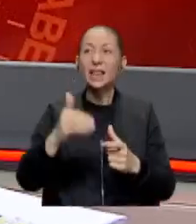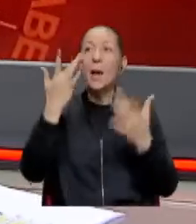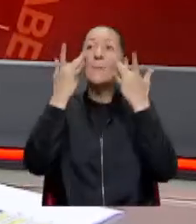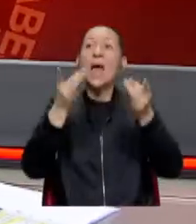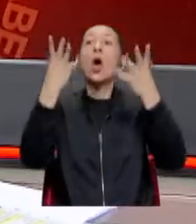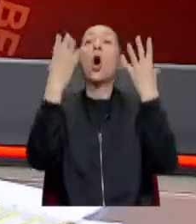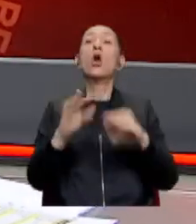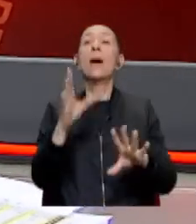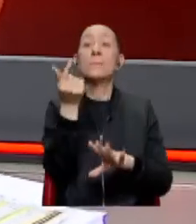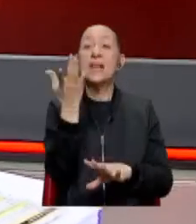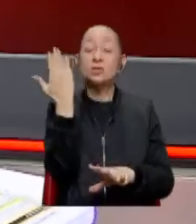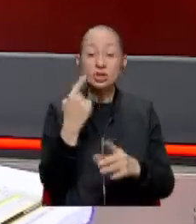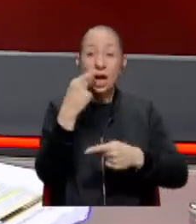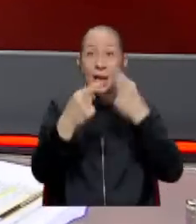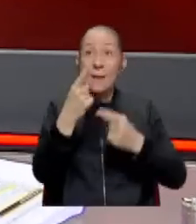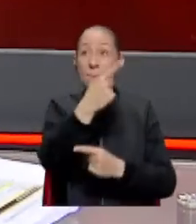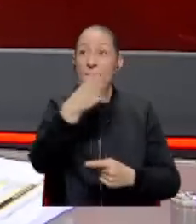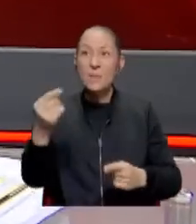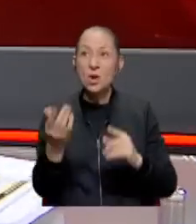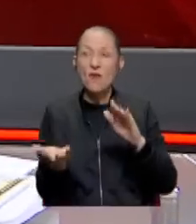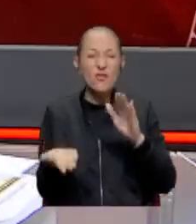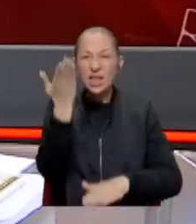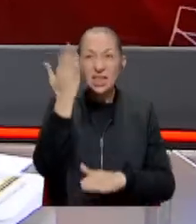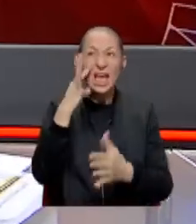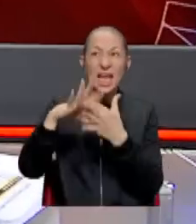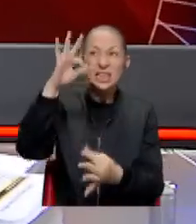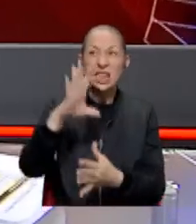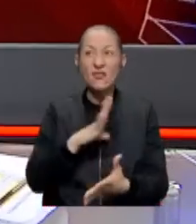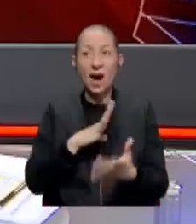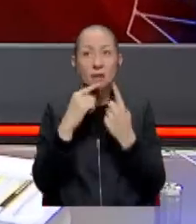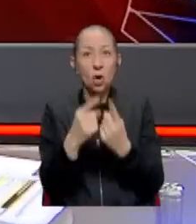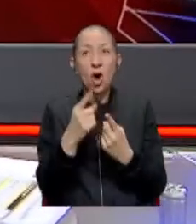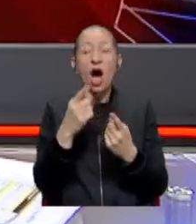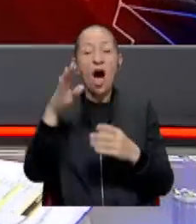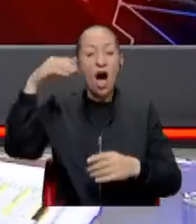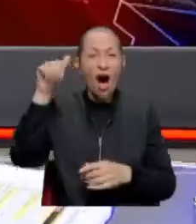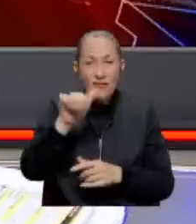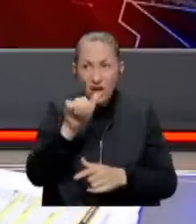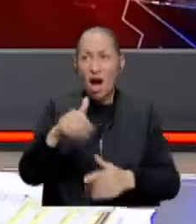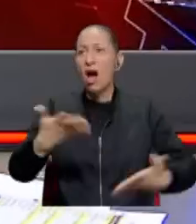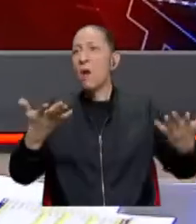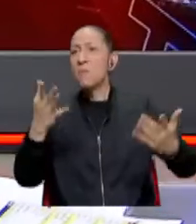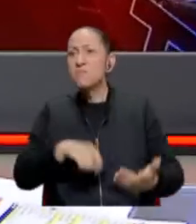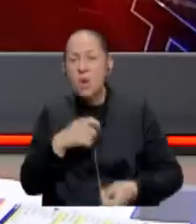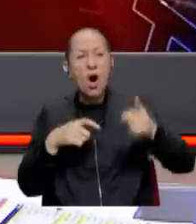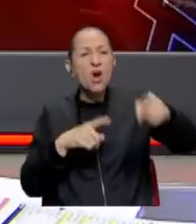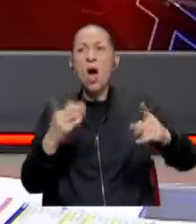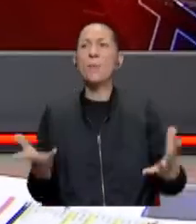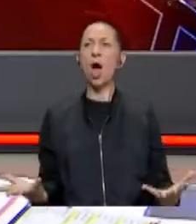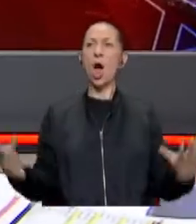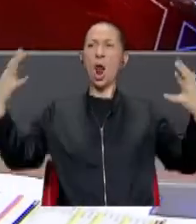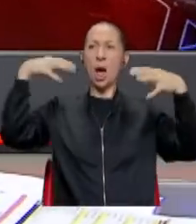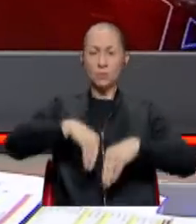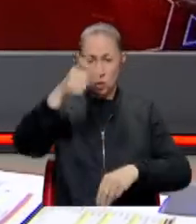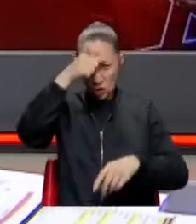belli olmayan Biraz önce bahsi geçti bir milyon falan kadar insan var deniyor Afganistan'da bilmem neresinden doldurdunuz